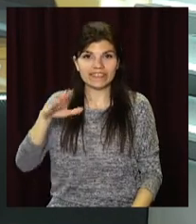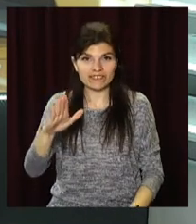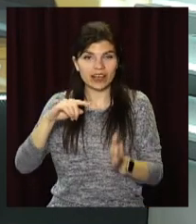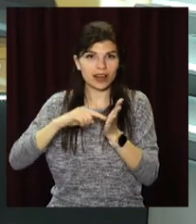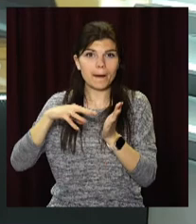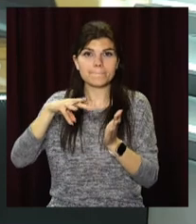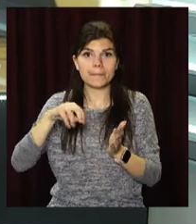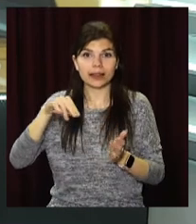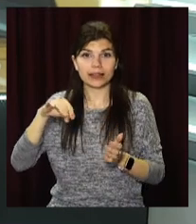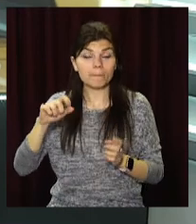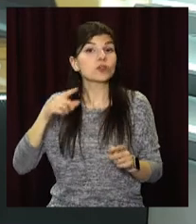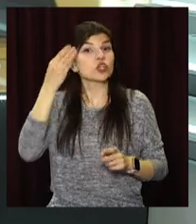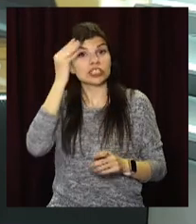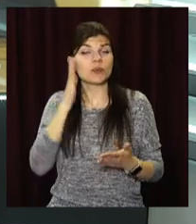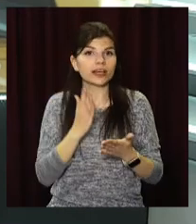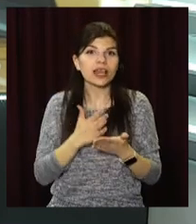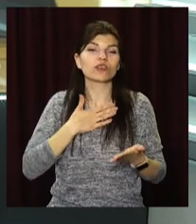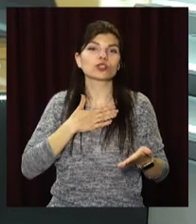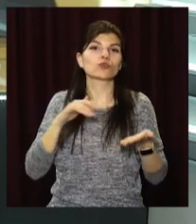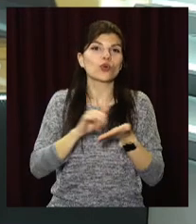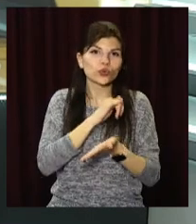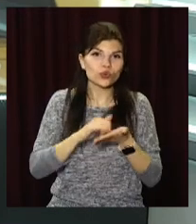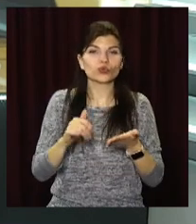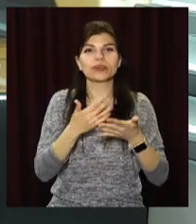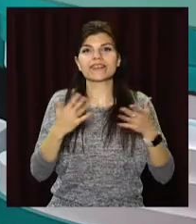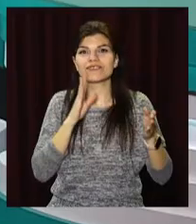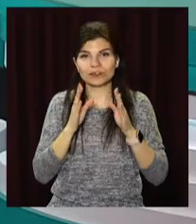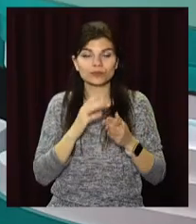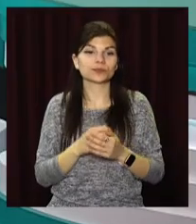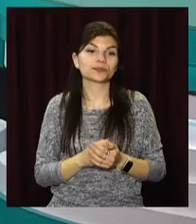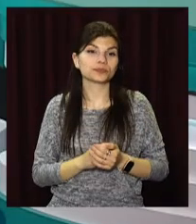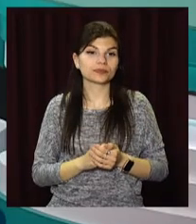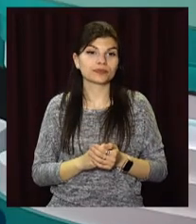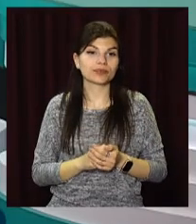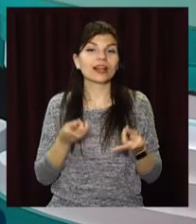забувайте про сюжети в соціальних мережах та на нашому YouTube-каналі.